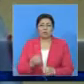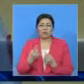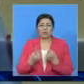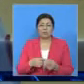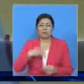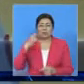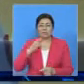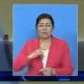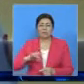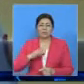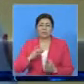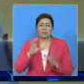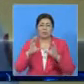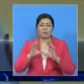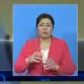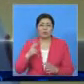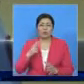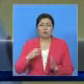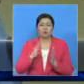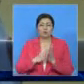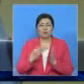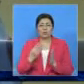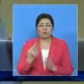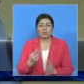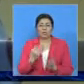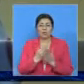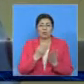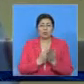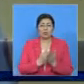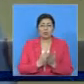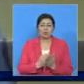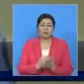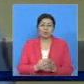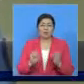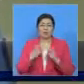Қазақстан Республикасының қылмыстық кодексінің 392-бабының 1-бөлімімен қылмыстық іс қозғалды.